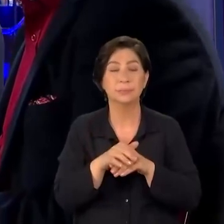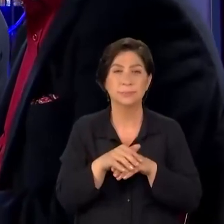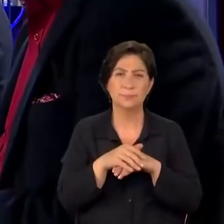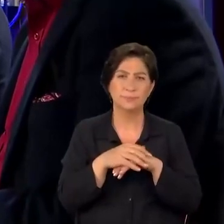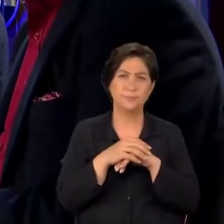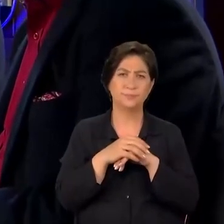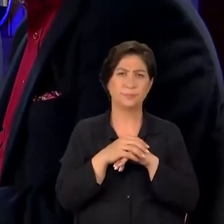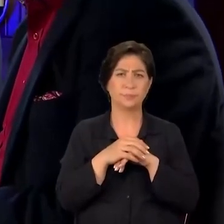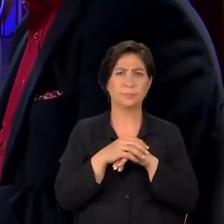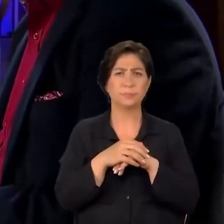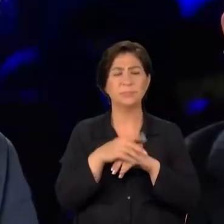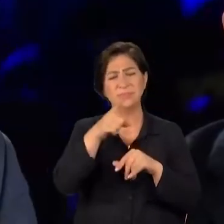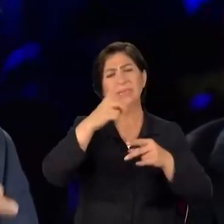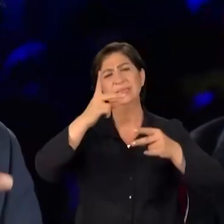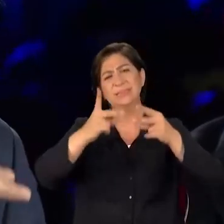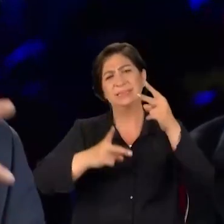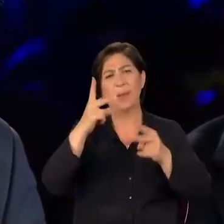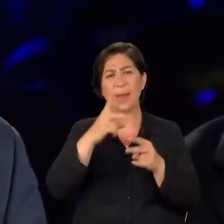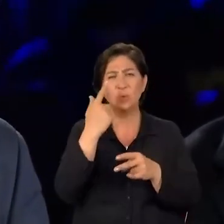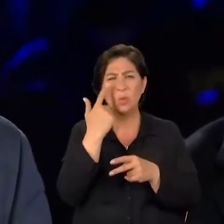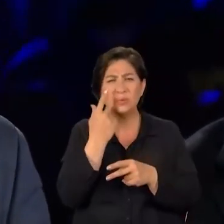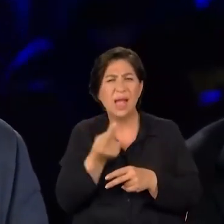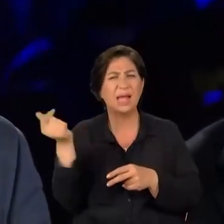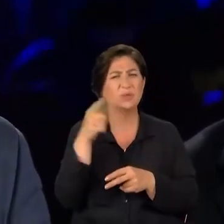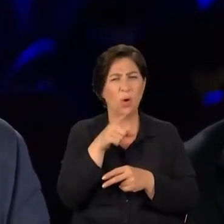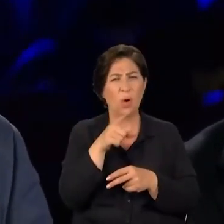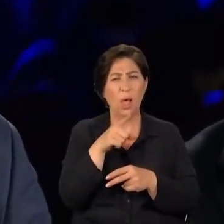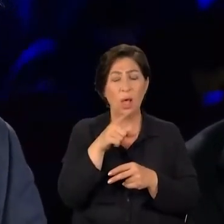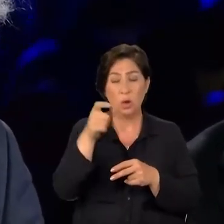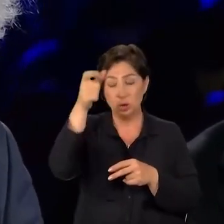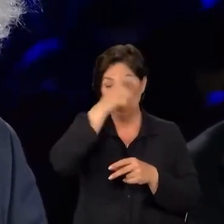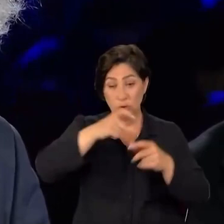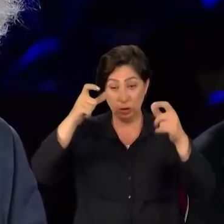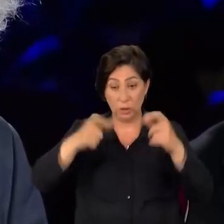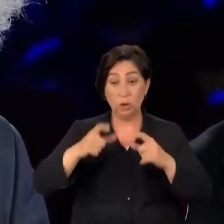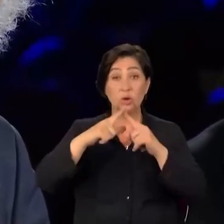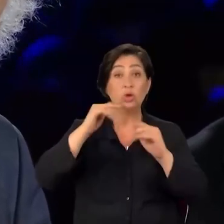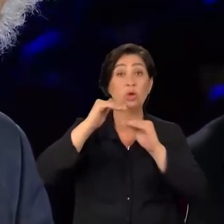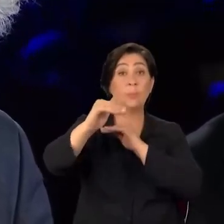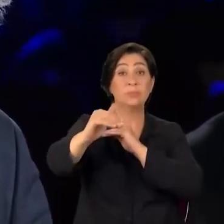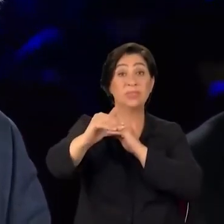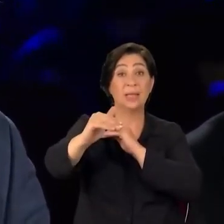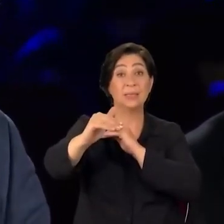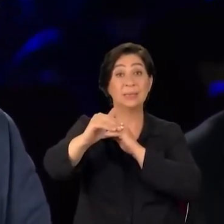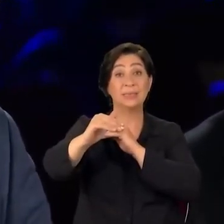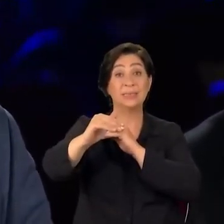Bakın siz yani şu zaman zaman şunu gözden kaçırıyoruz. Türkiye'de toplumsal